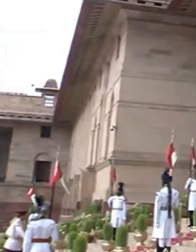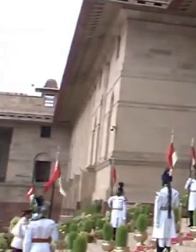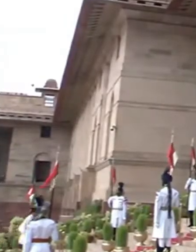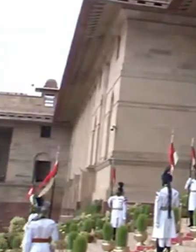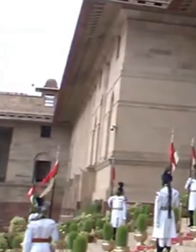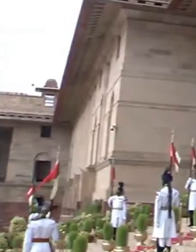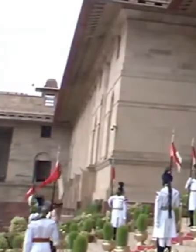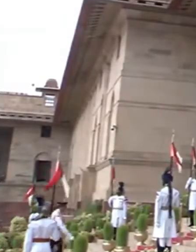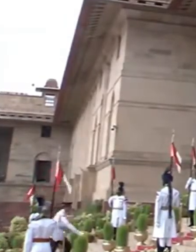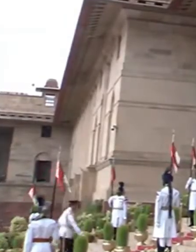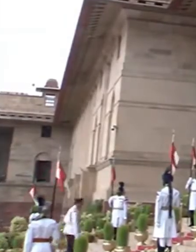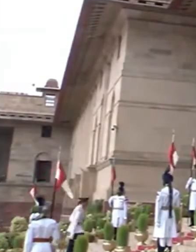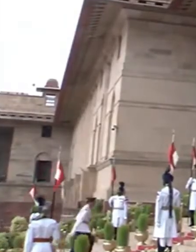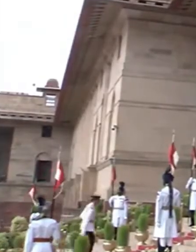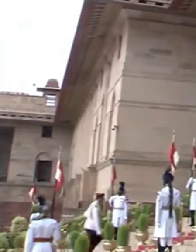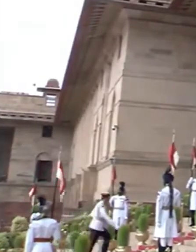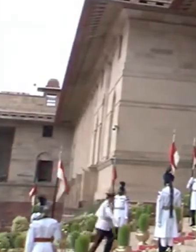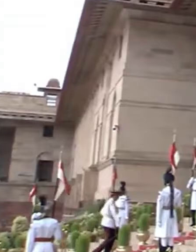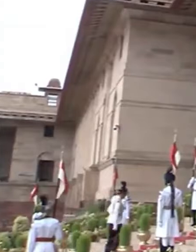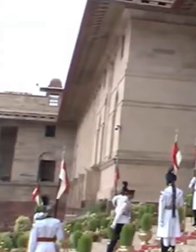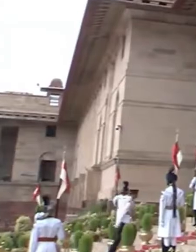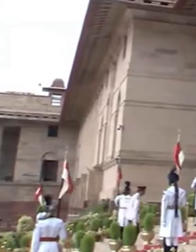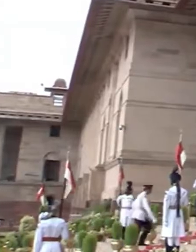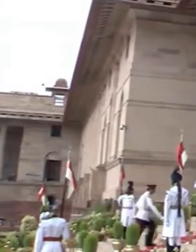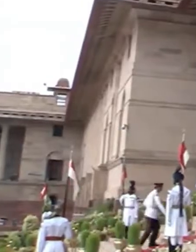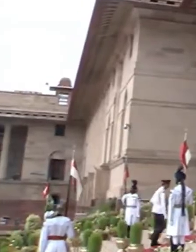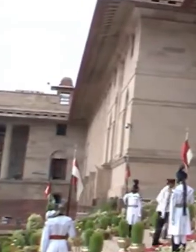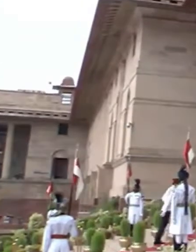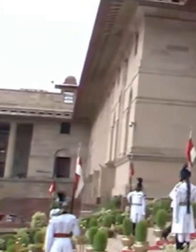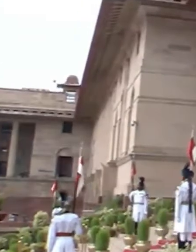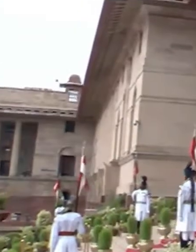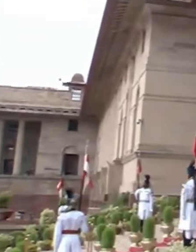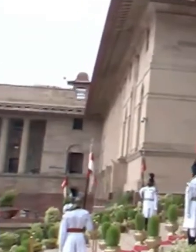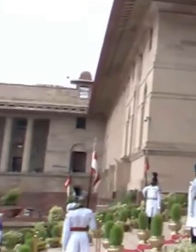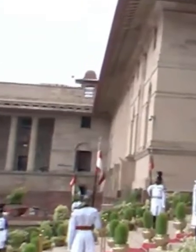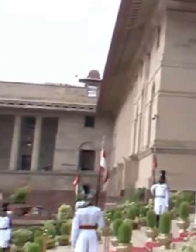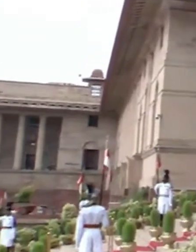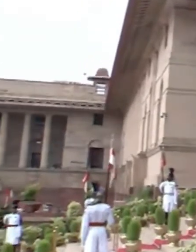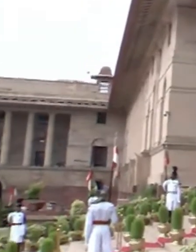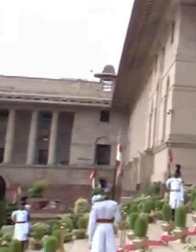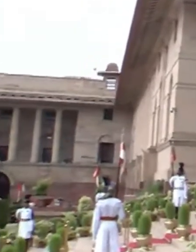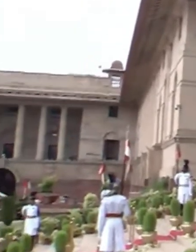राष्ट्रपति भवन में कुल 227 खंबे हैं और